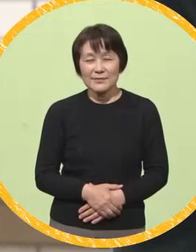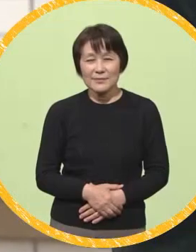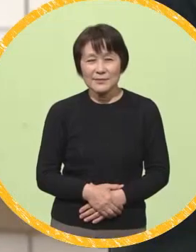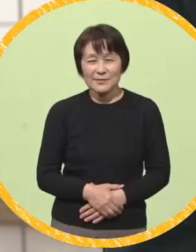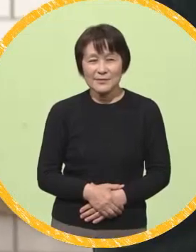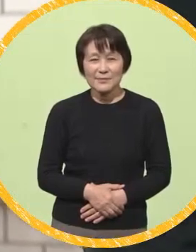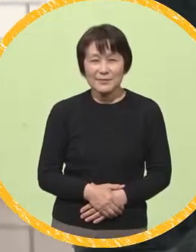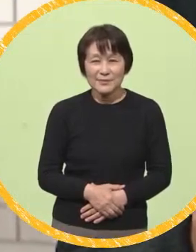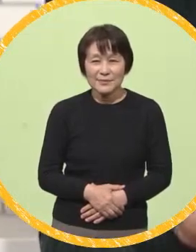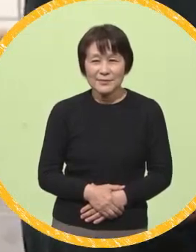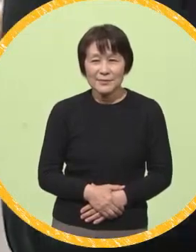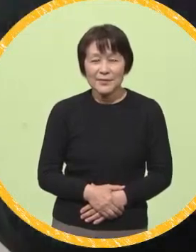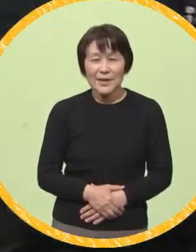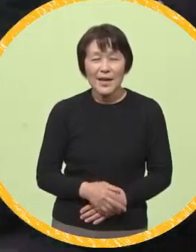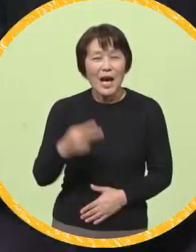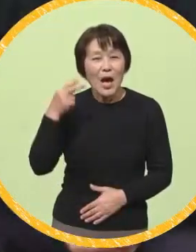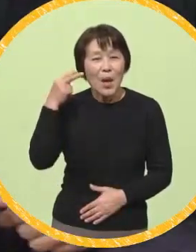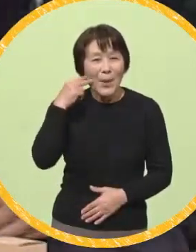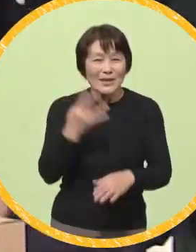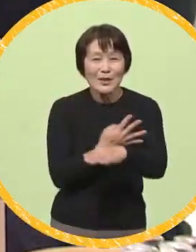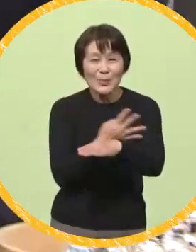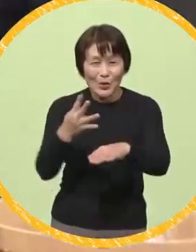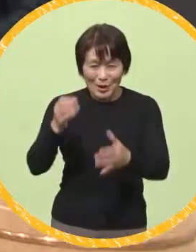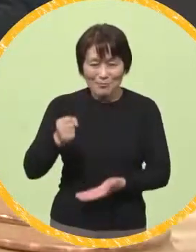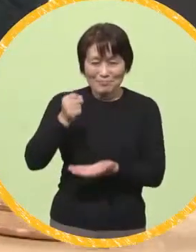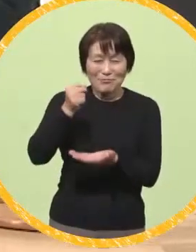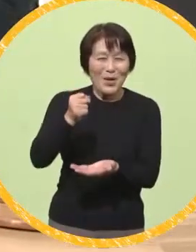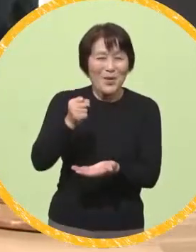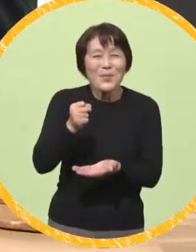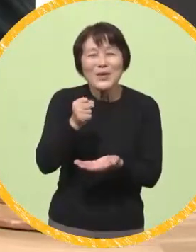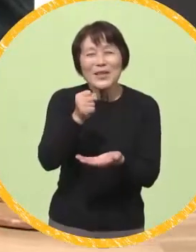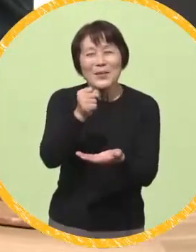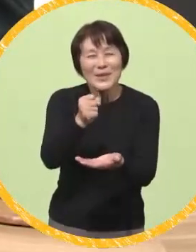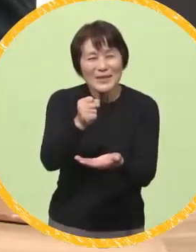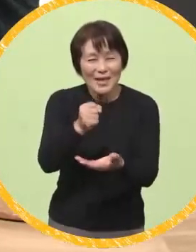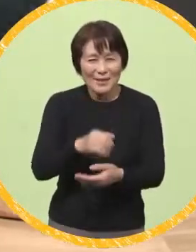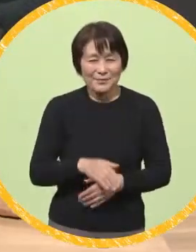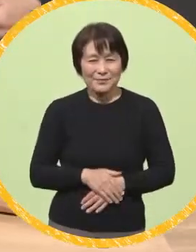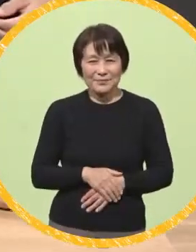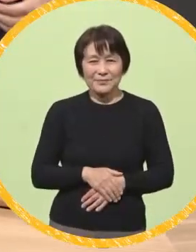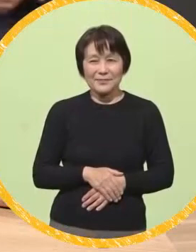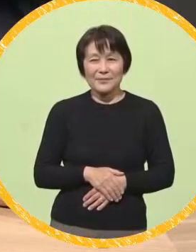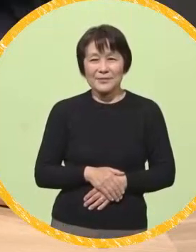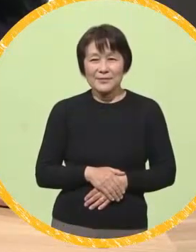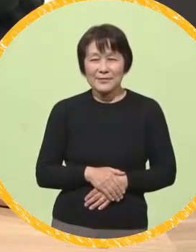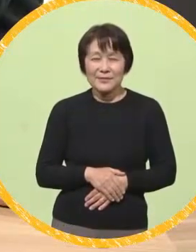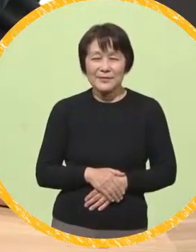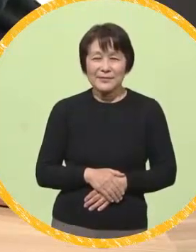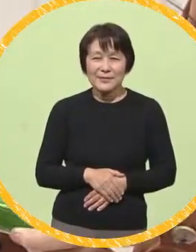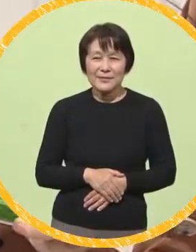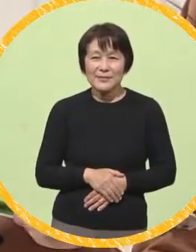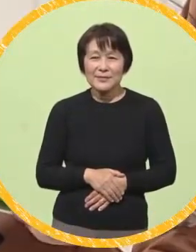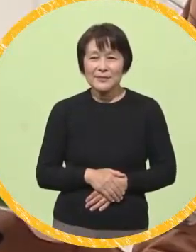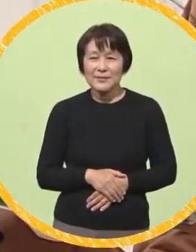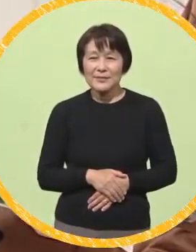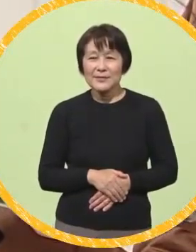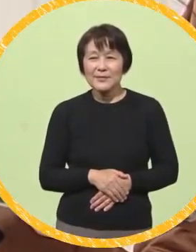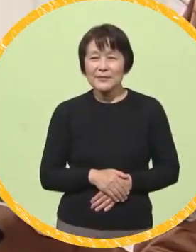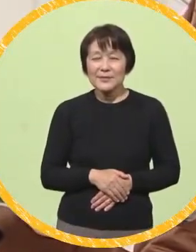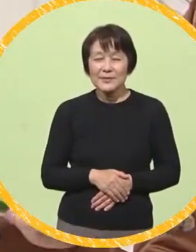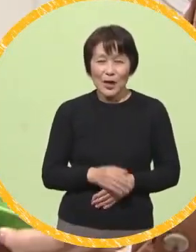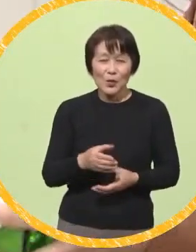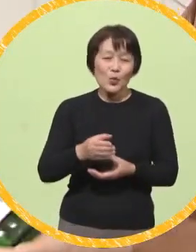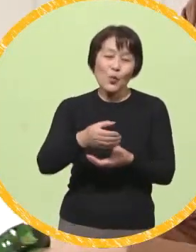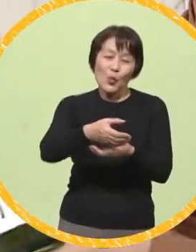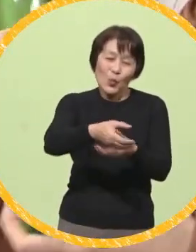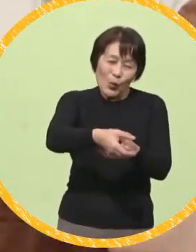ということで、祭りよりお持ちしました。 ありがとうございます。 ありがとうございます。 いやいや、そうそうそうそう。いやいや、いいね、いいね、いいね、やっと乗るよ。 トント